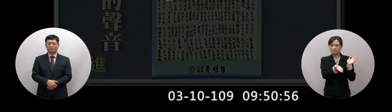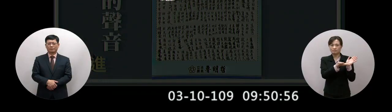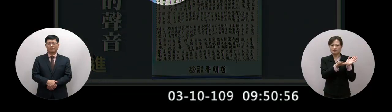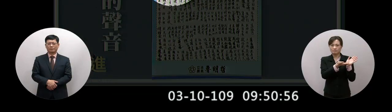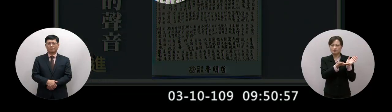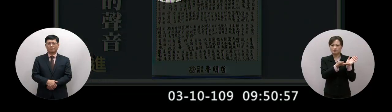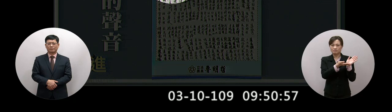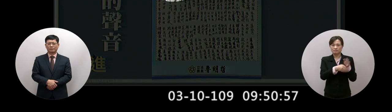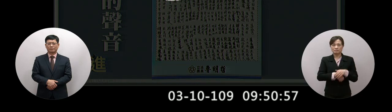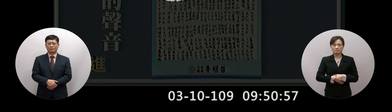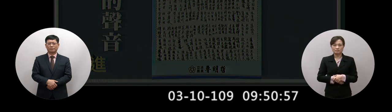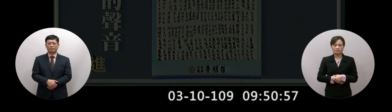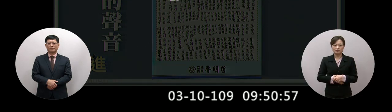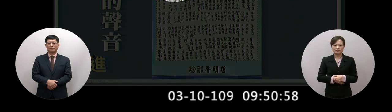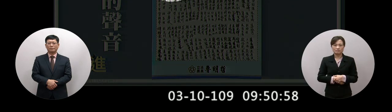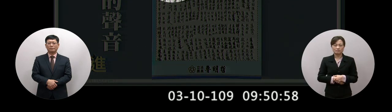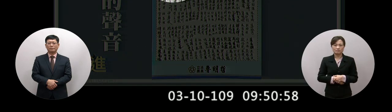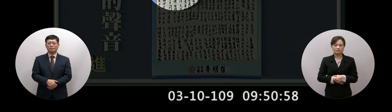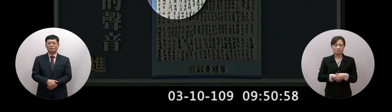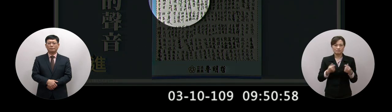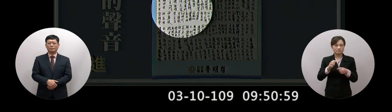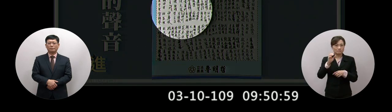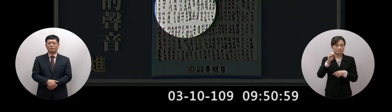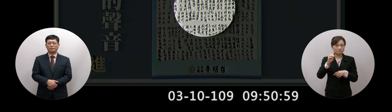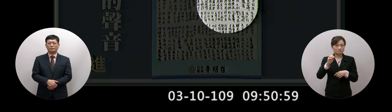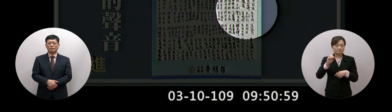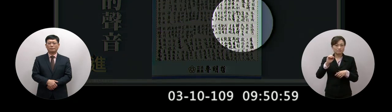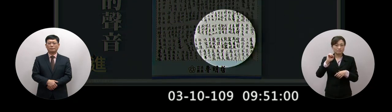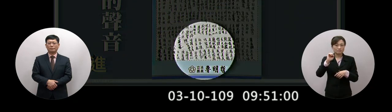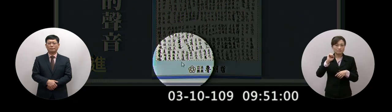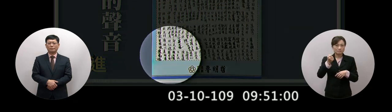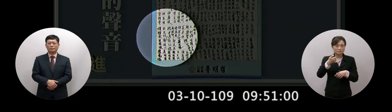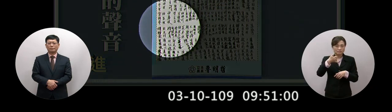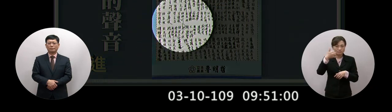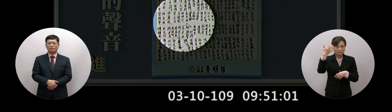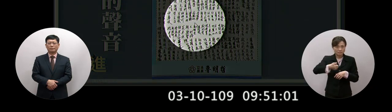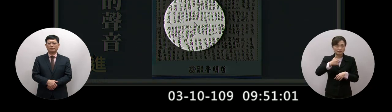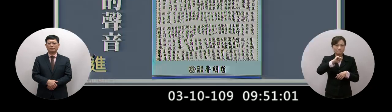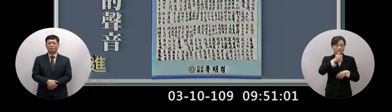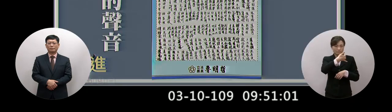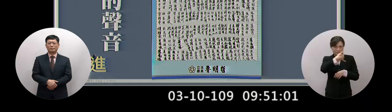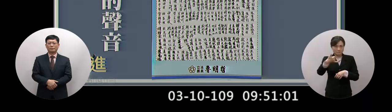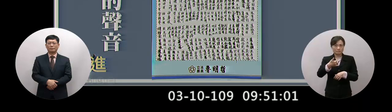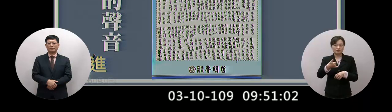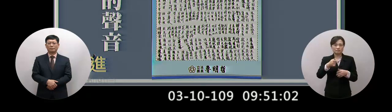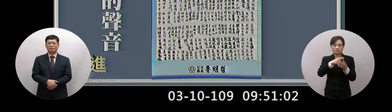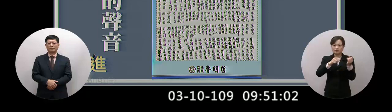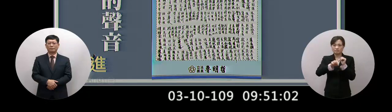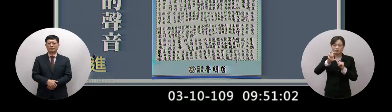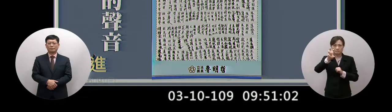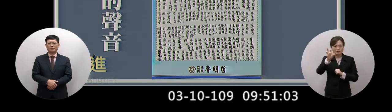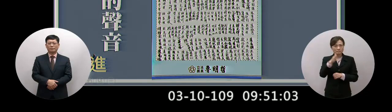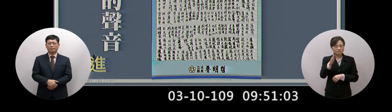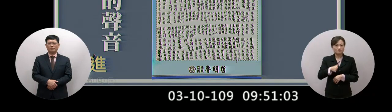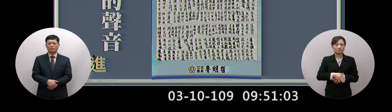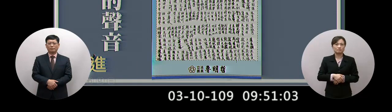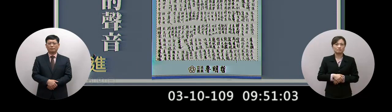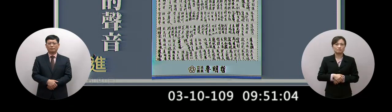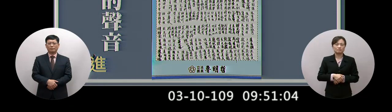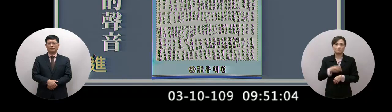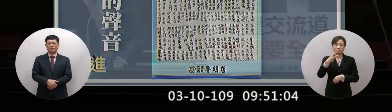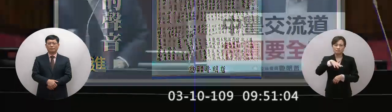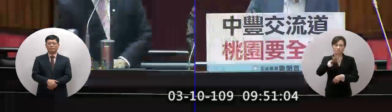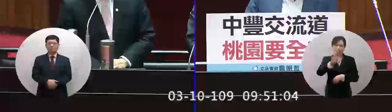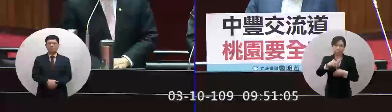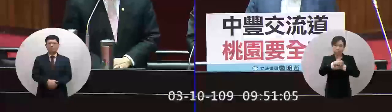我想这个院长看到我们，包括我们议长跟所有的议员，八十几位我们在地的里长跟附近关心的